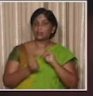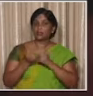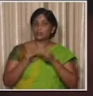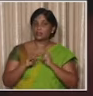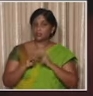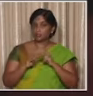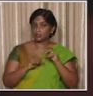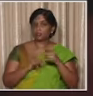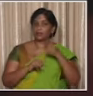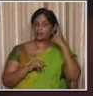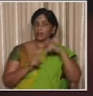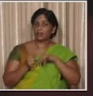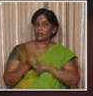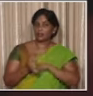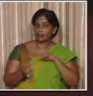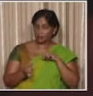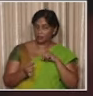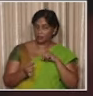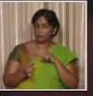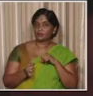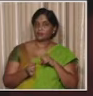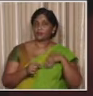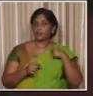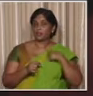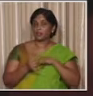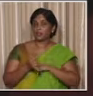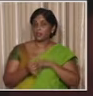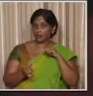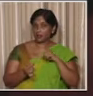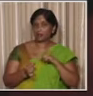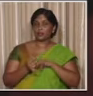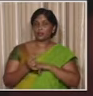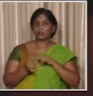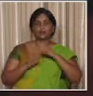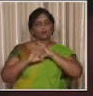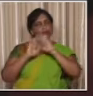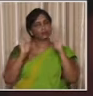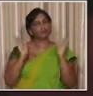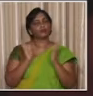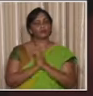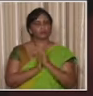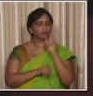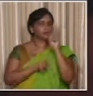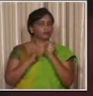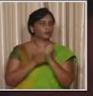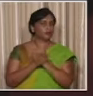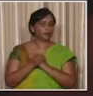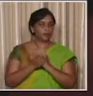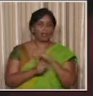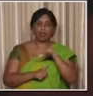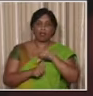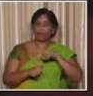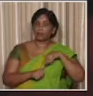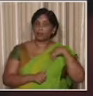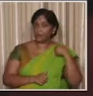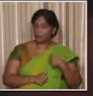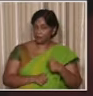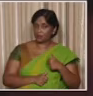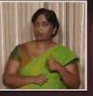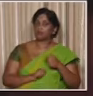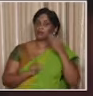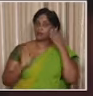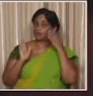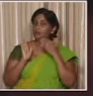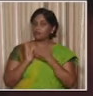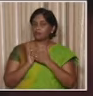මණ්ඩල අතිරේක ලේකම්, ජ්‍යෙෂ්ඨ සහකාර ලේකම්, සහකාර ලේකම් ආදී කොට ඇති සියලුම දෙනා, ආයතන ප්‍රධානී ඒ